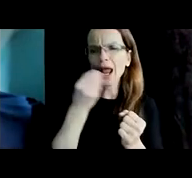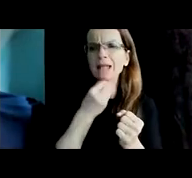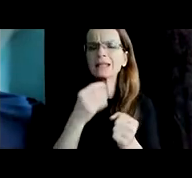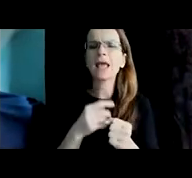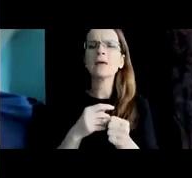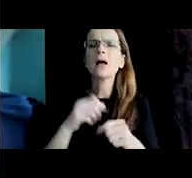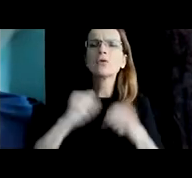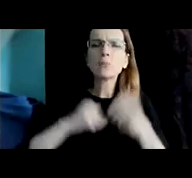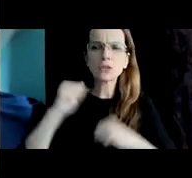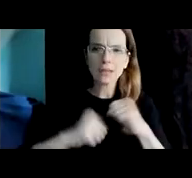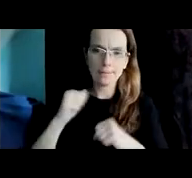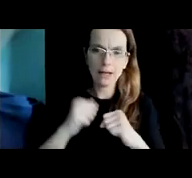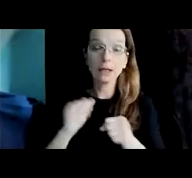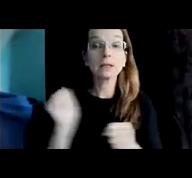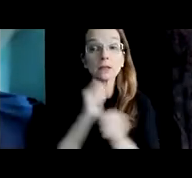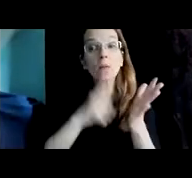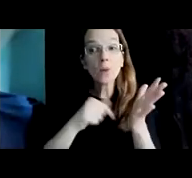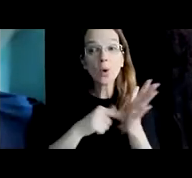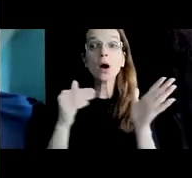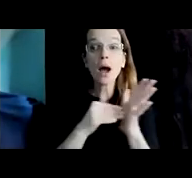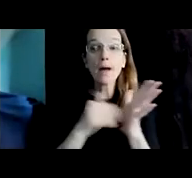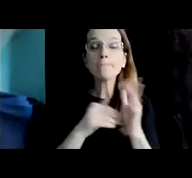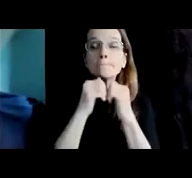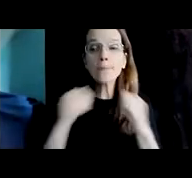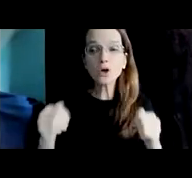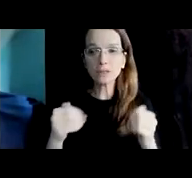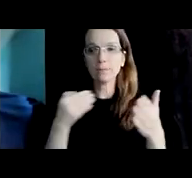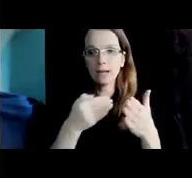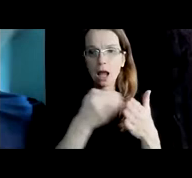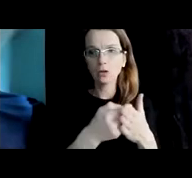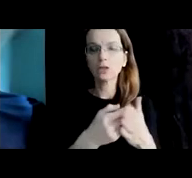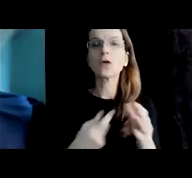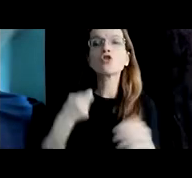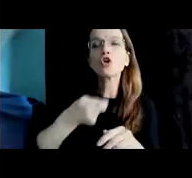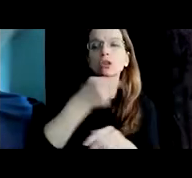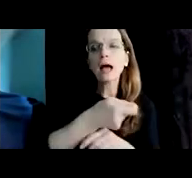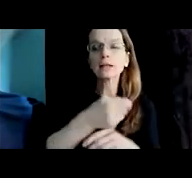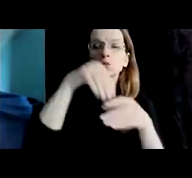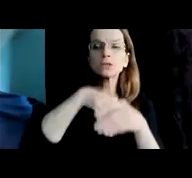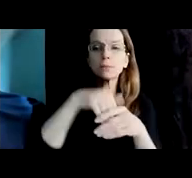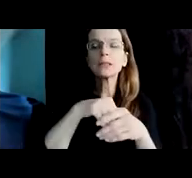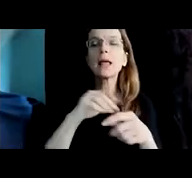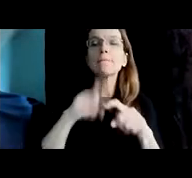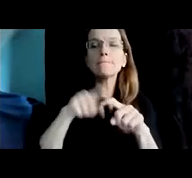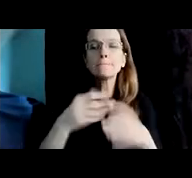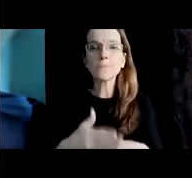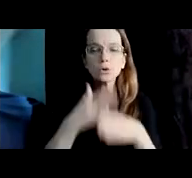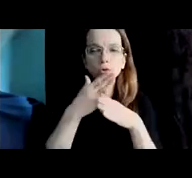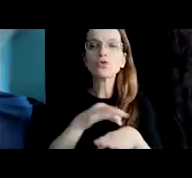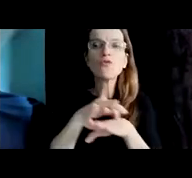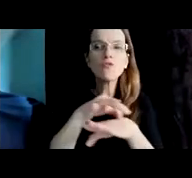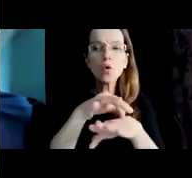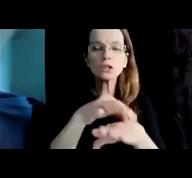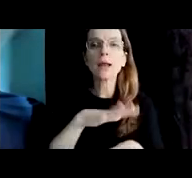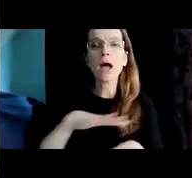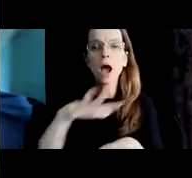usposabljanje. Prav zato pogosto potrebujejo posebne prilagoditve, dodatne vsebine, pripomočke, spodbude in vodenje tako na